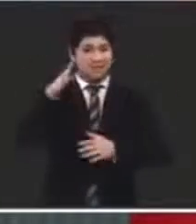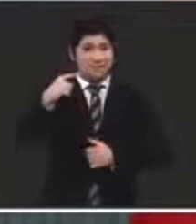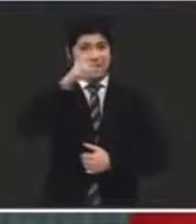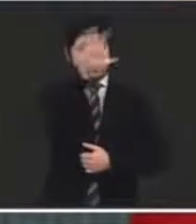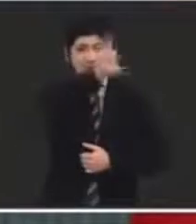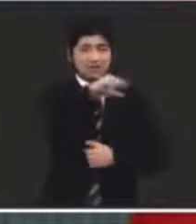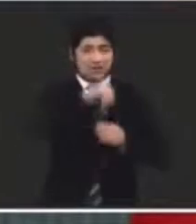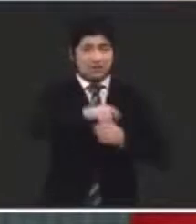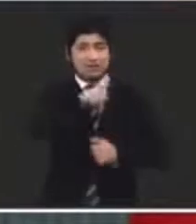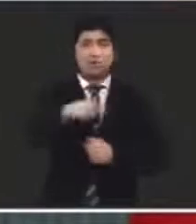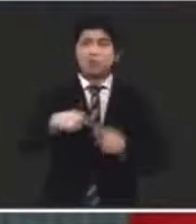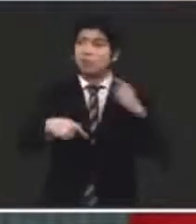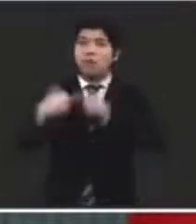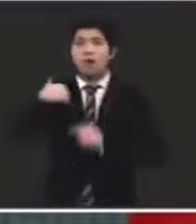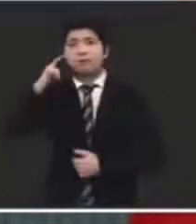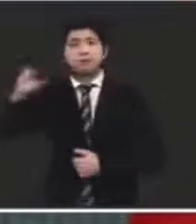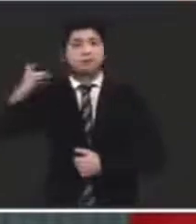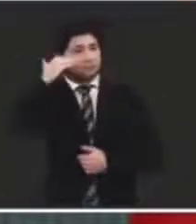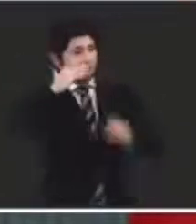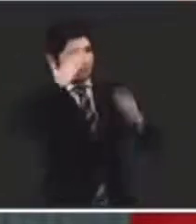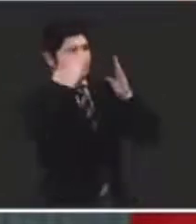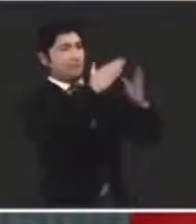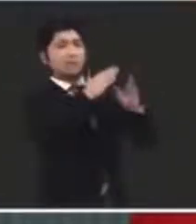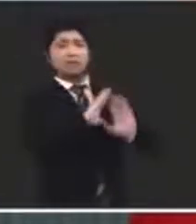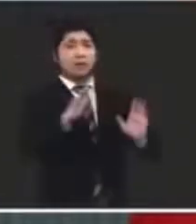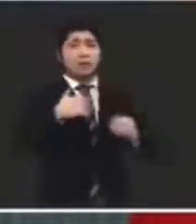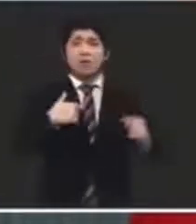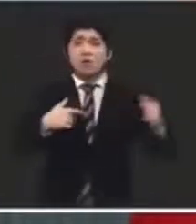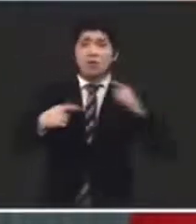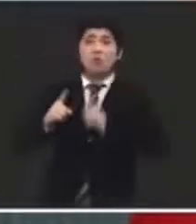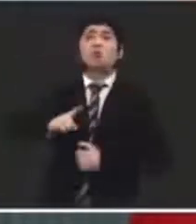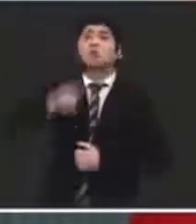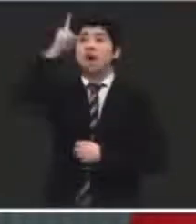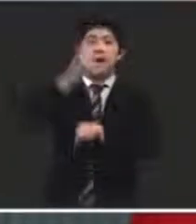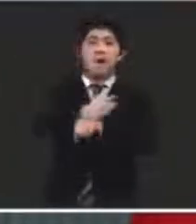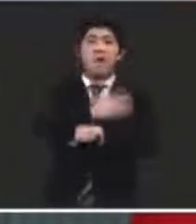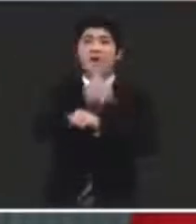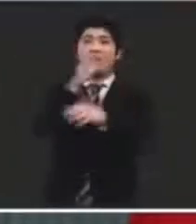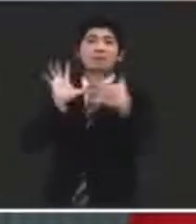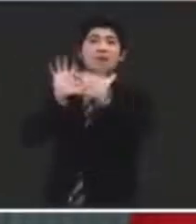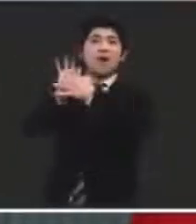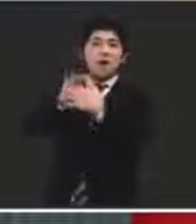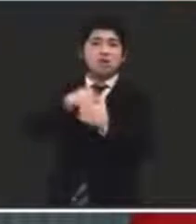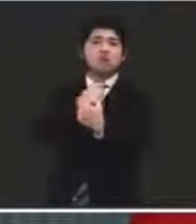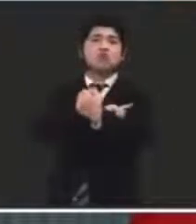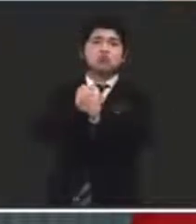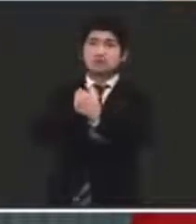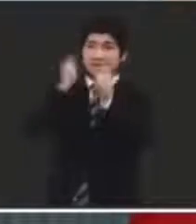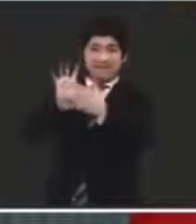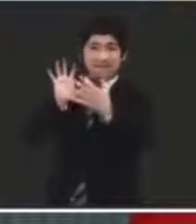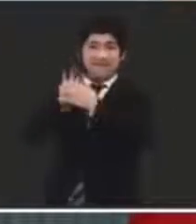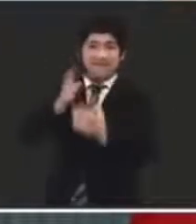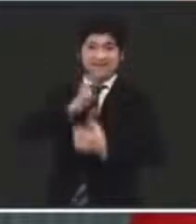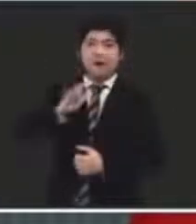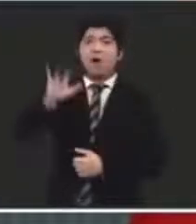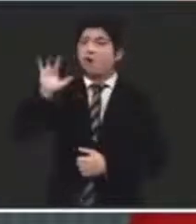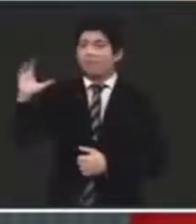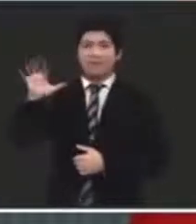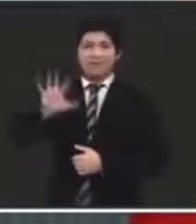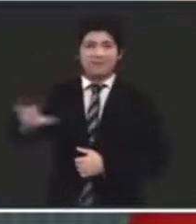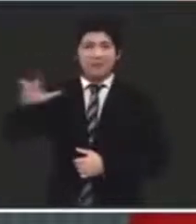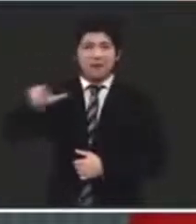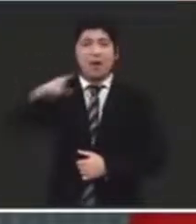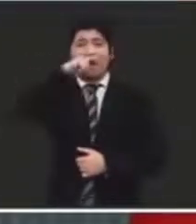doğuya sırtımızı dönüyor ne de Kuzey ülkeleri ile bağlarımızı güçlendirirken Orta Doğu